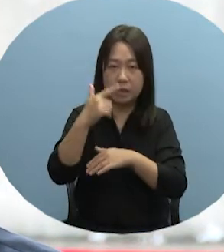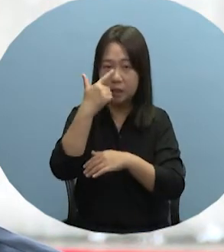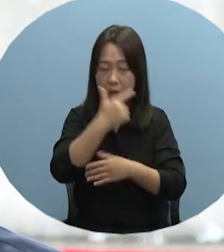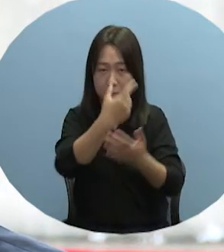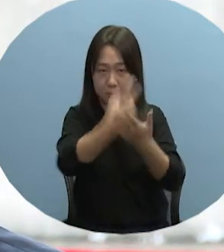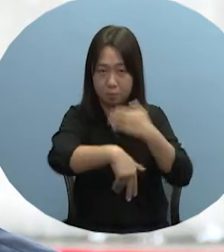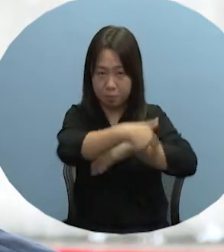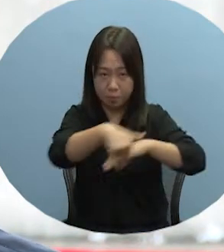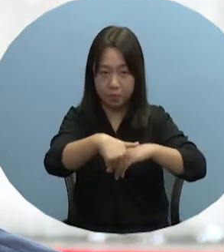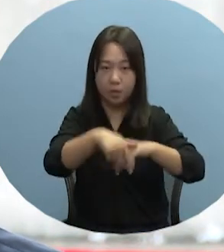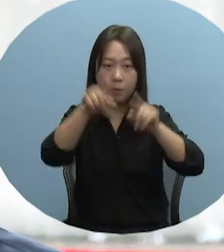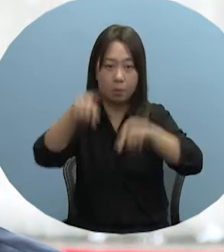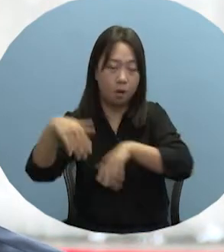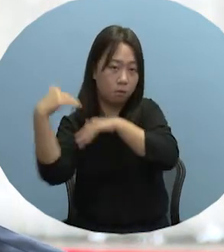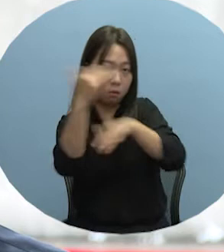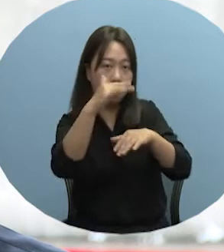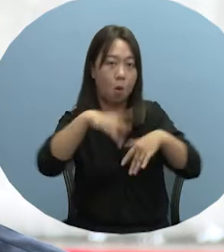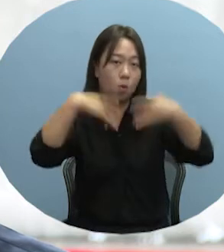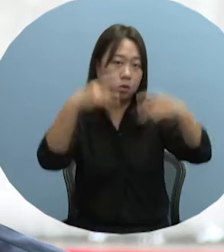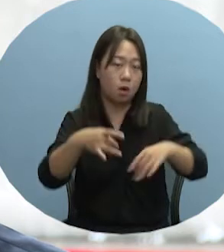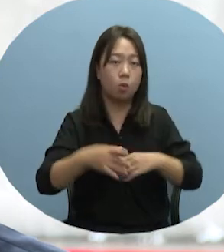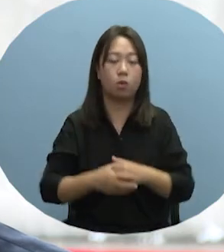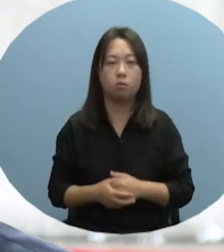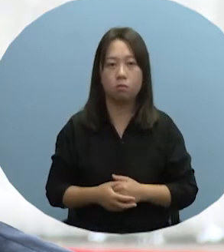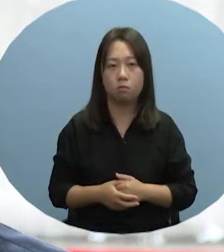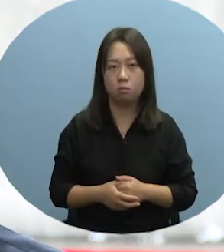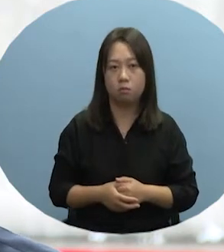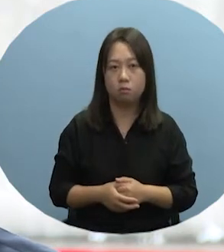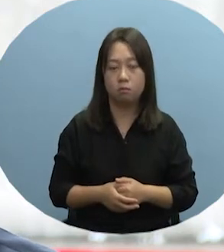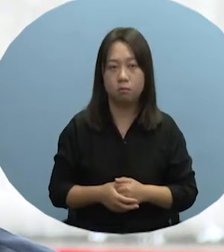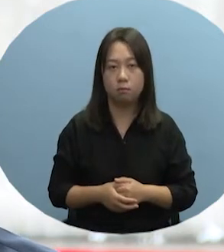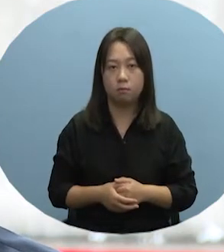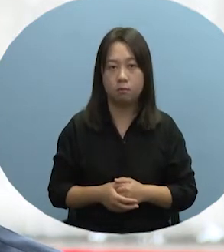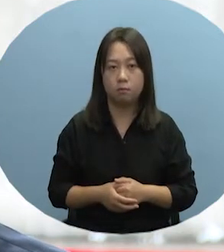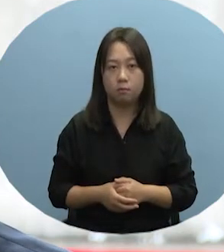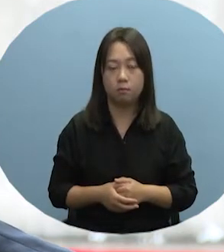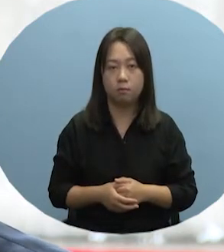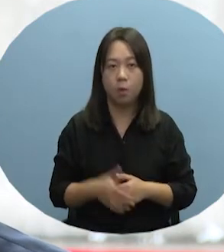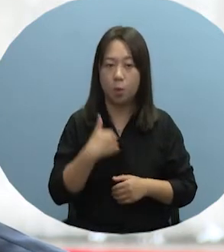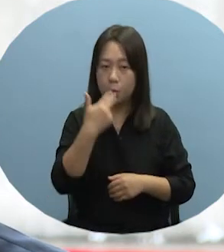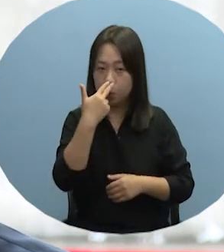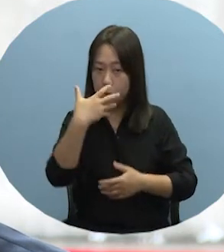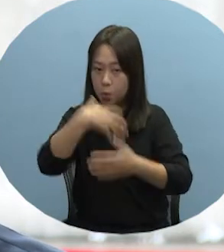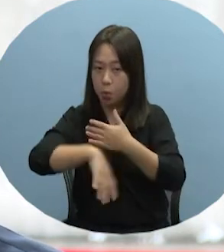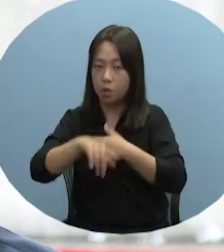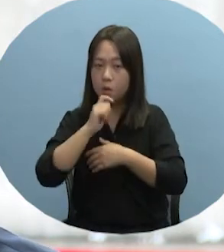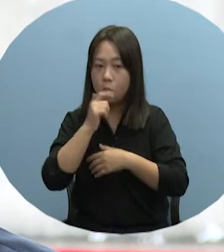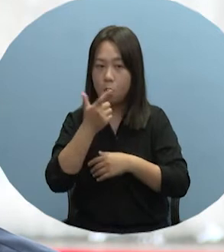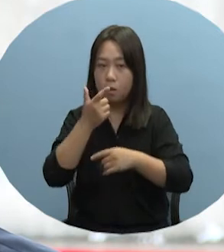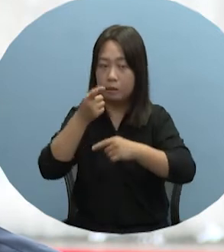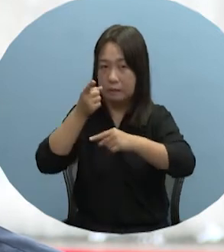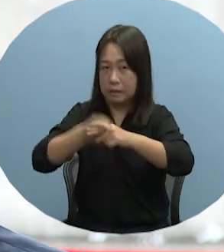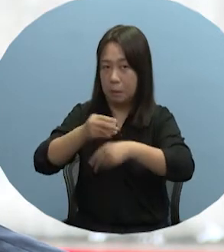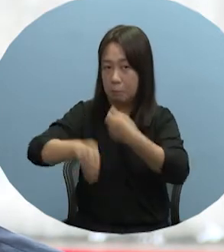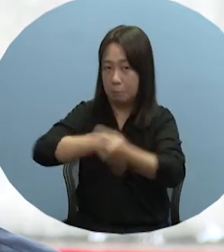后呢是才进口澳洲的龙虾的。我们相信其中大部分呢都是一些没有实